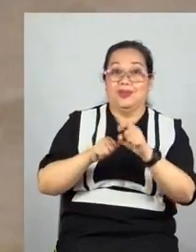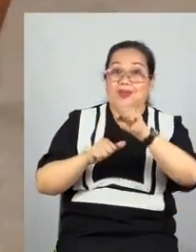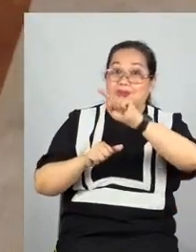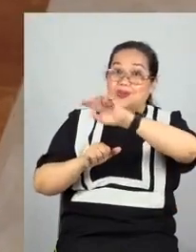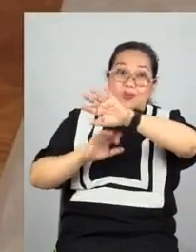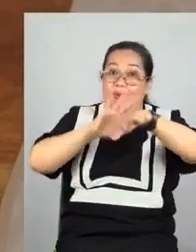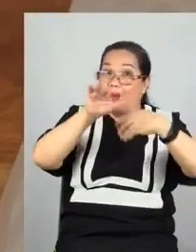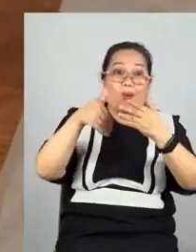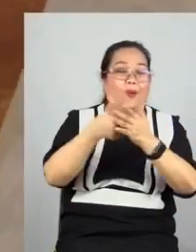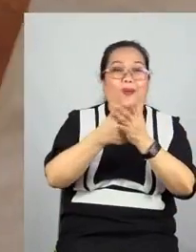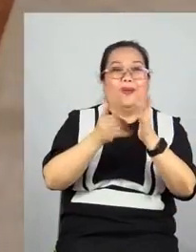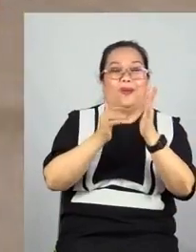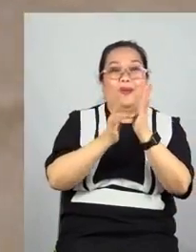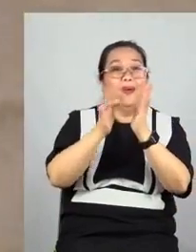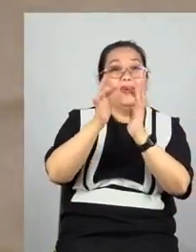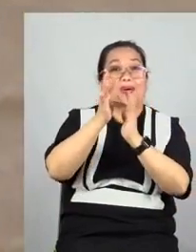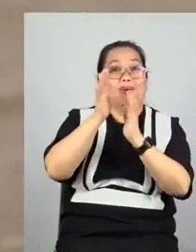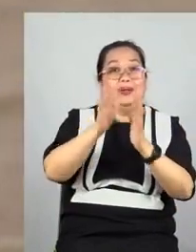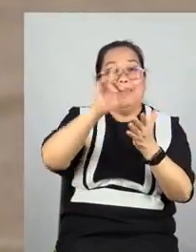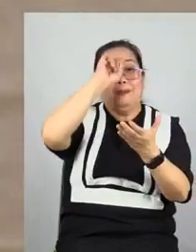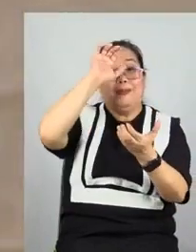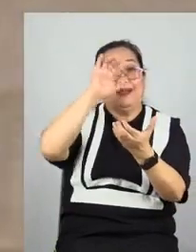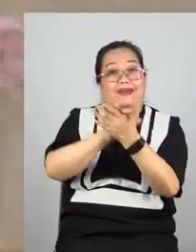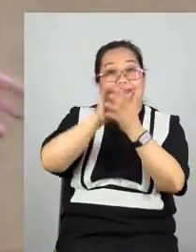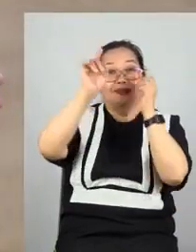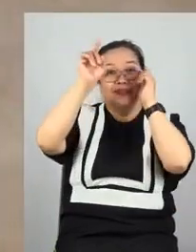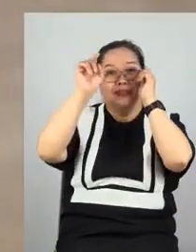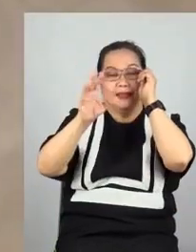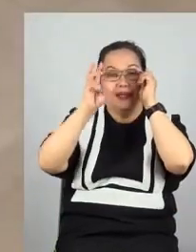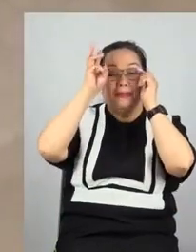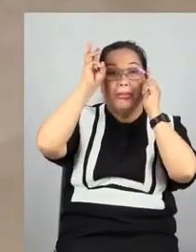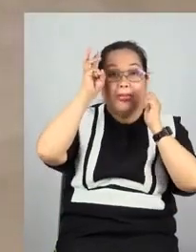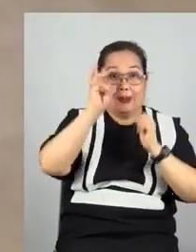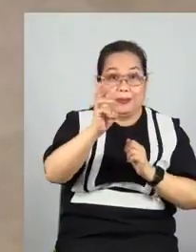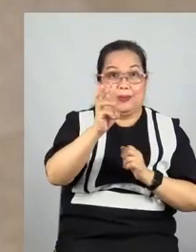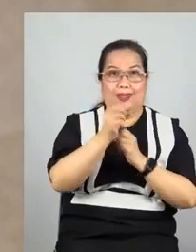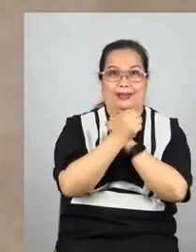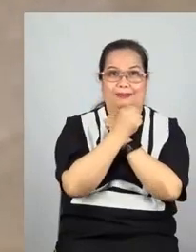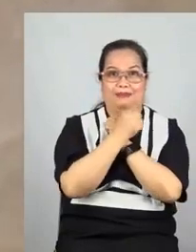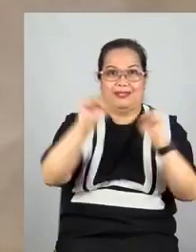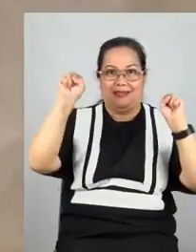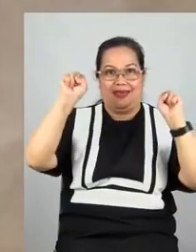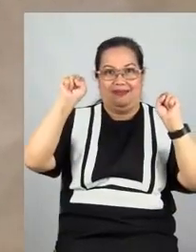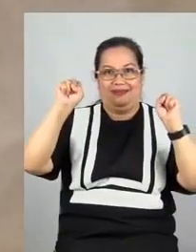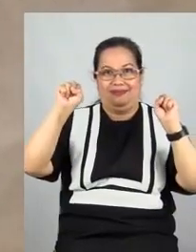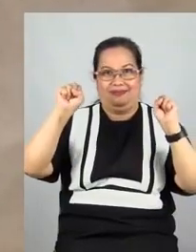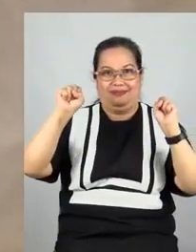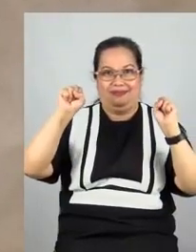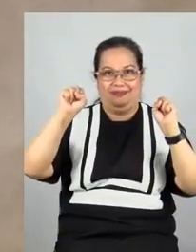ng mananampalataya sa Kanya, sila ay maliligtas.